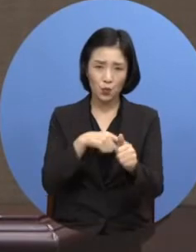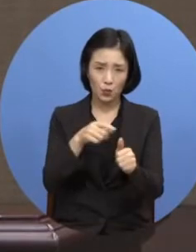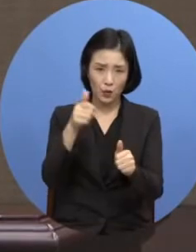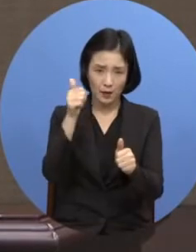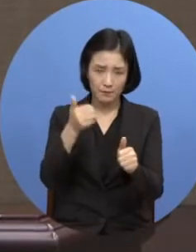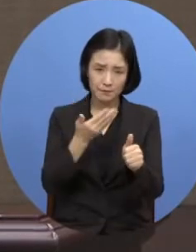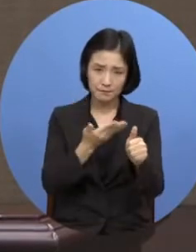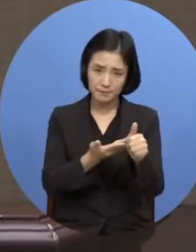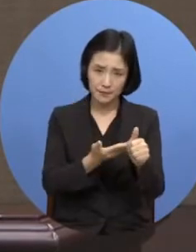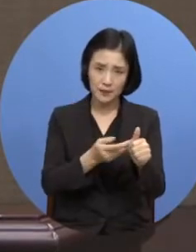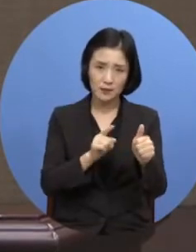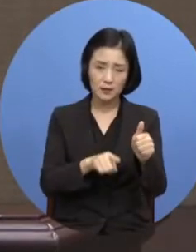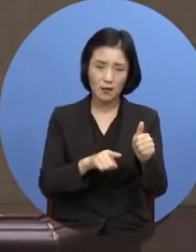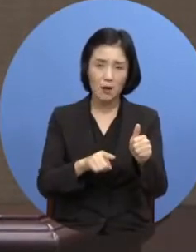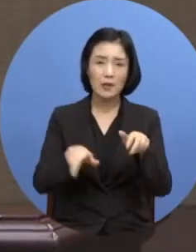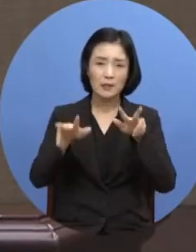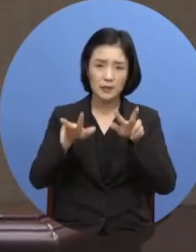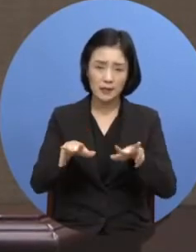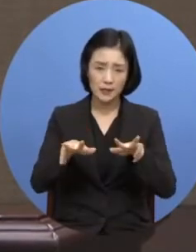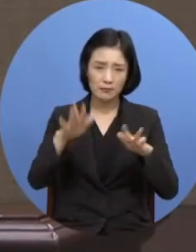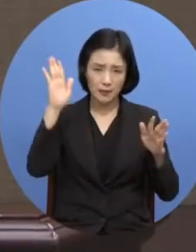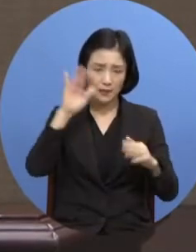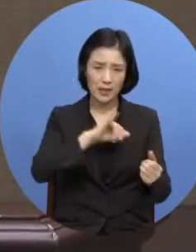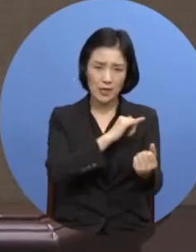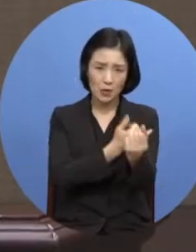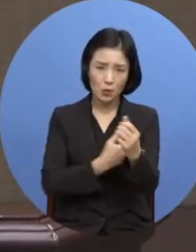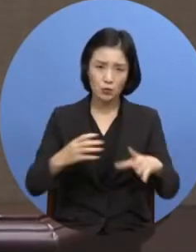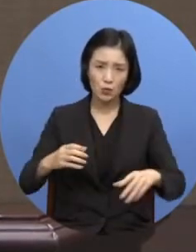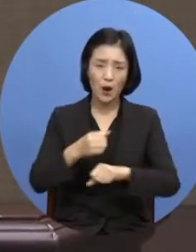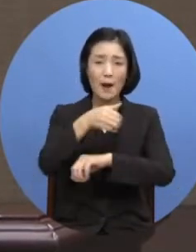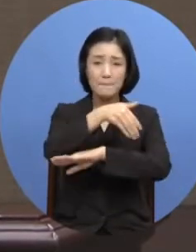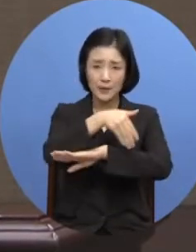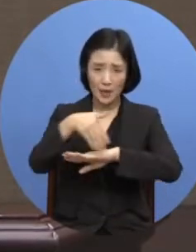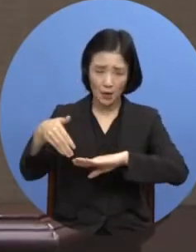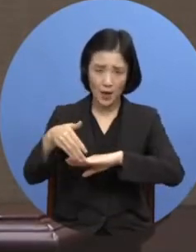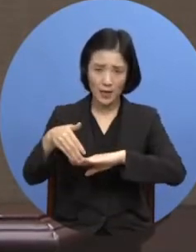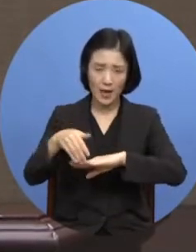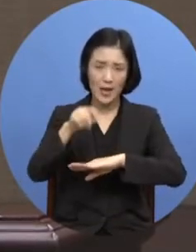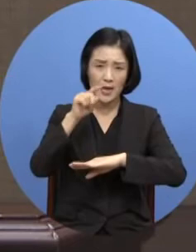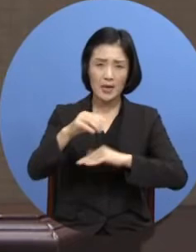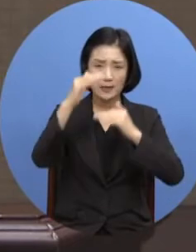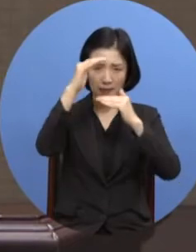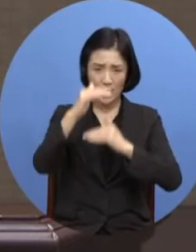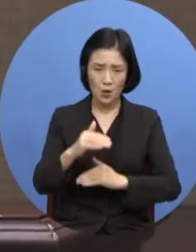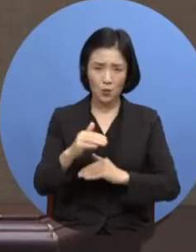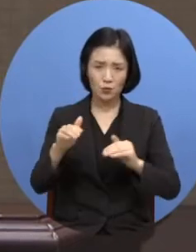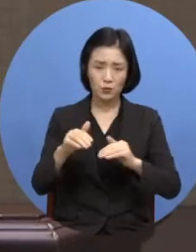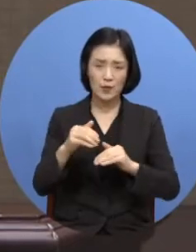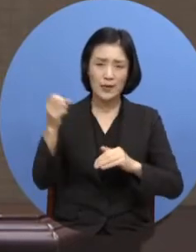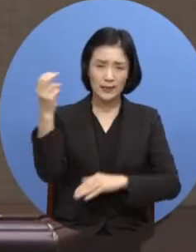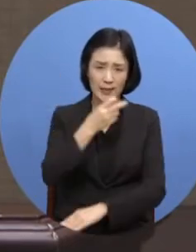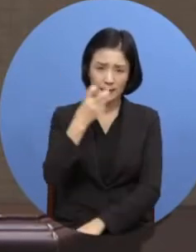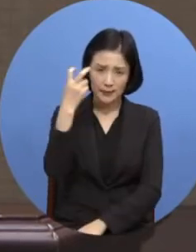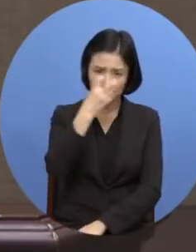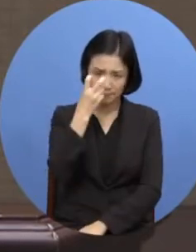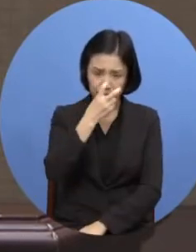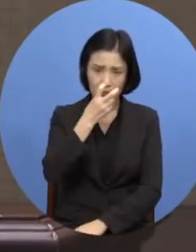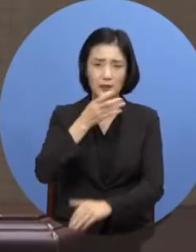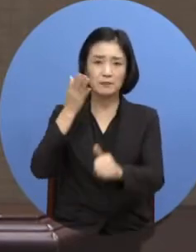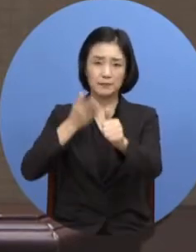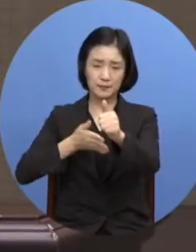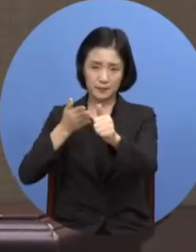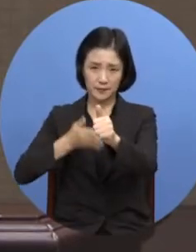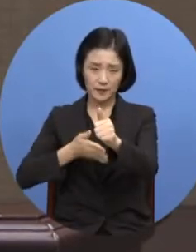있는 학생인권종합계획의 한계와 개선 명령을 전면 검토해 줄 것을 강력히 요청드리는